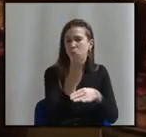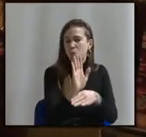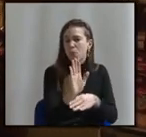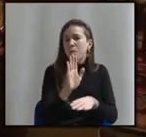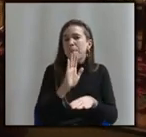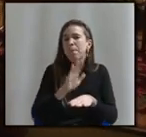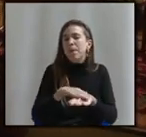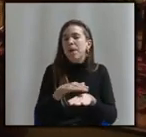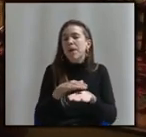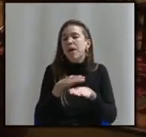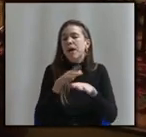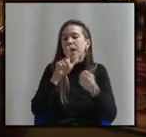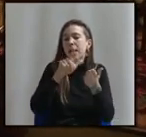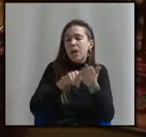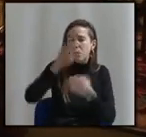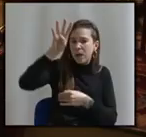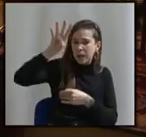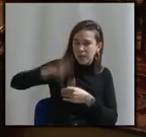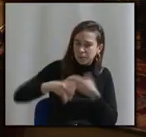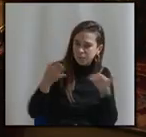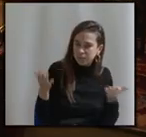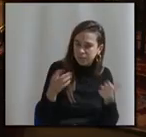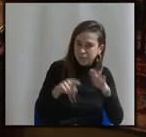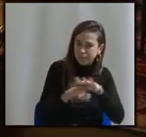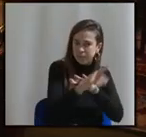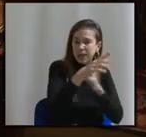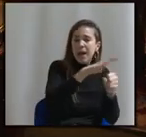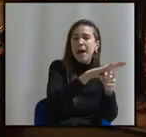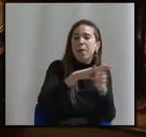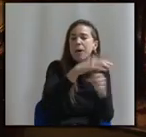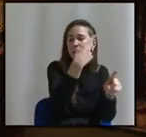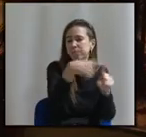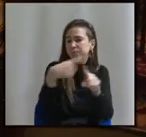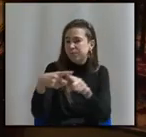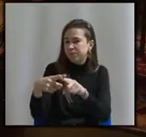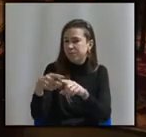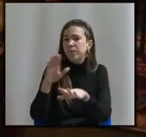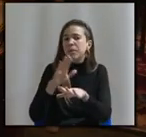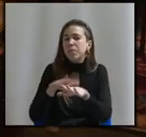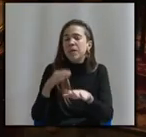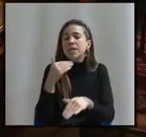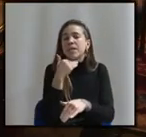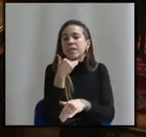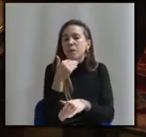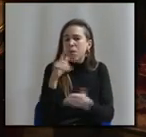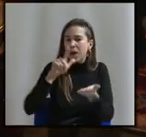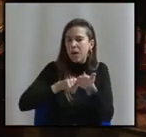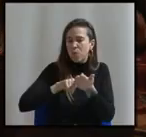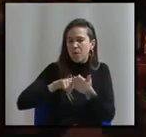i promoure l'ús de la llengua catalana a tots els àmbits i registres perquè hi siguin presents com a llengua de ple